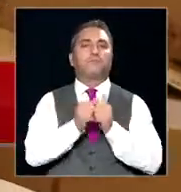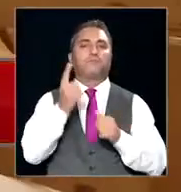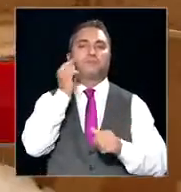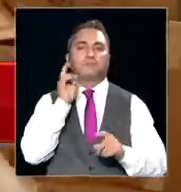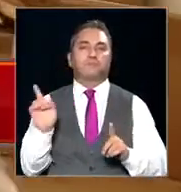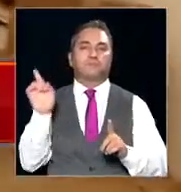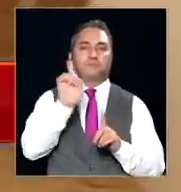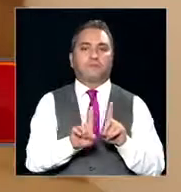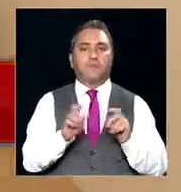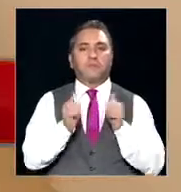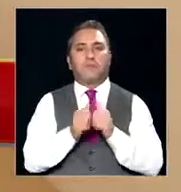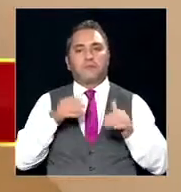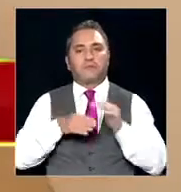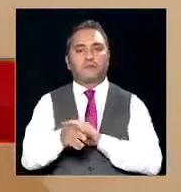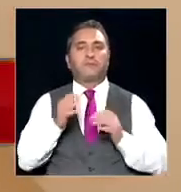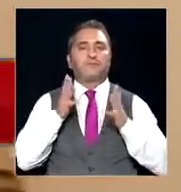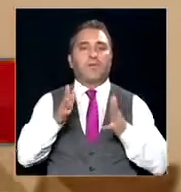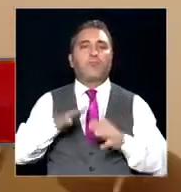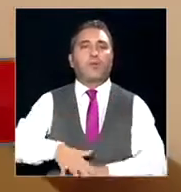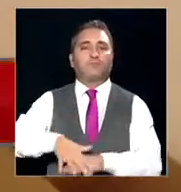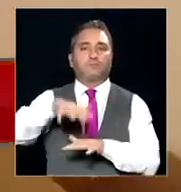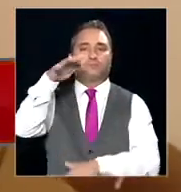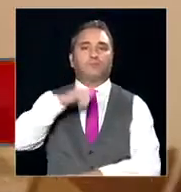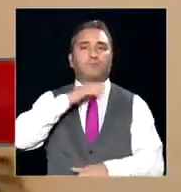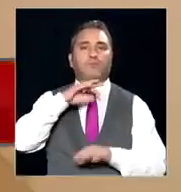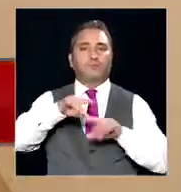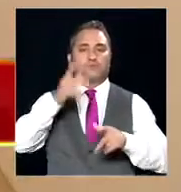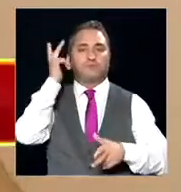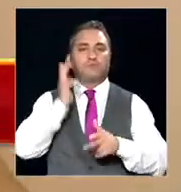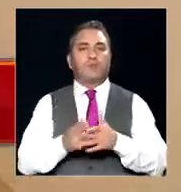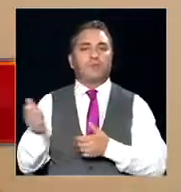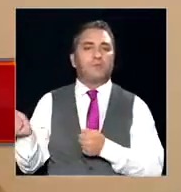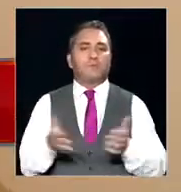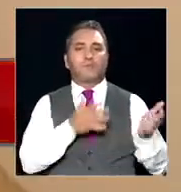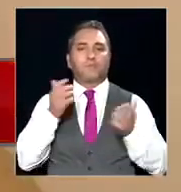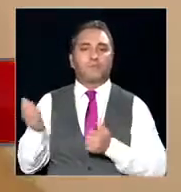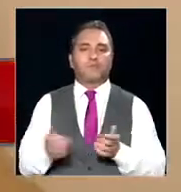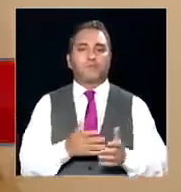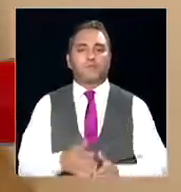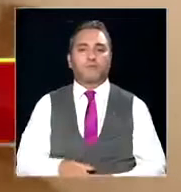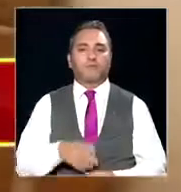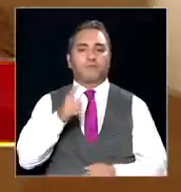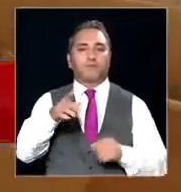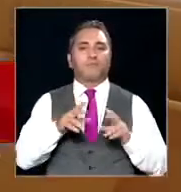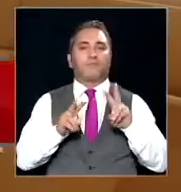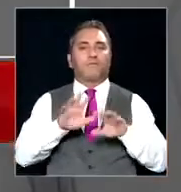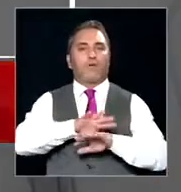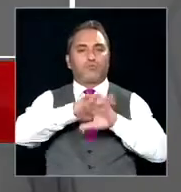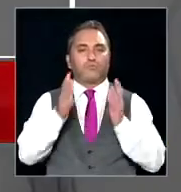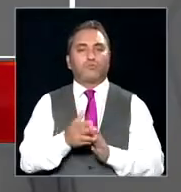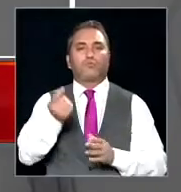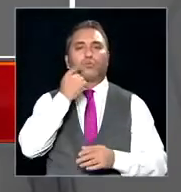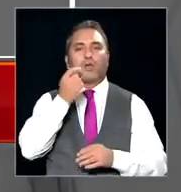depo ağzına kadar kuru yemişle doluydu. Hırsızlar içeri girer girmez işe koyuldular. Bu şekilde vakumlanmış kuru